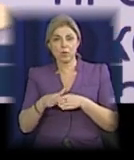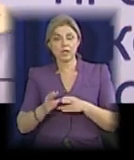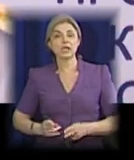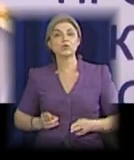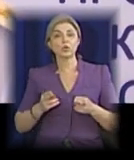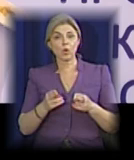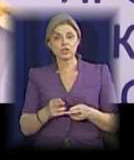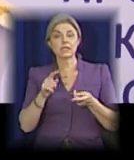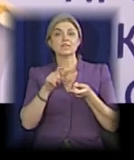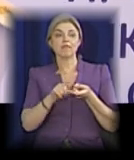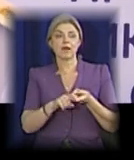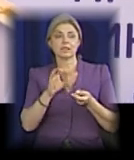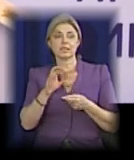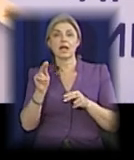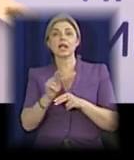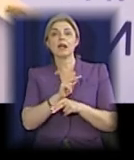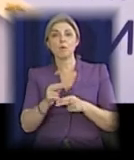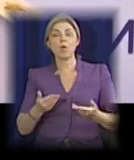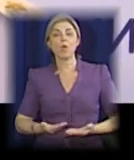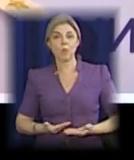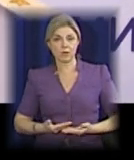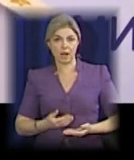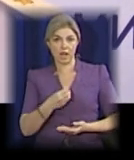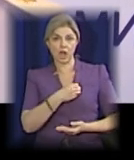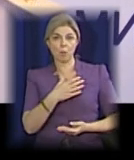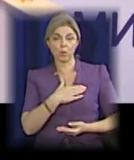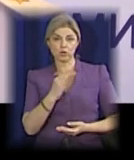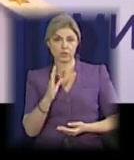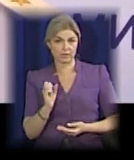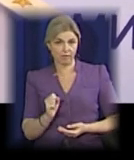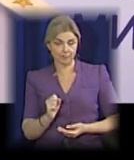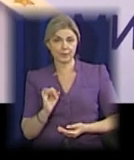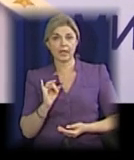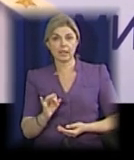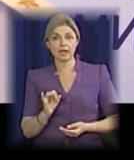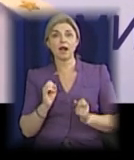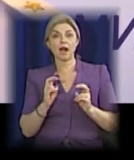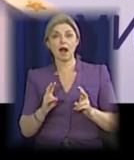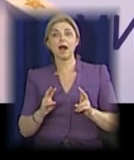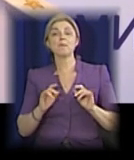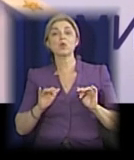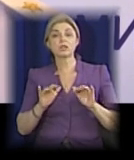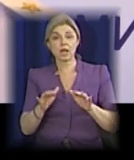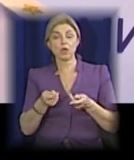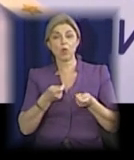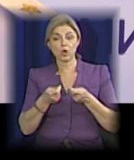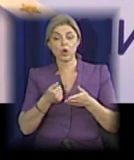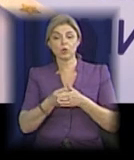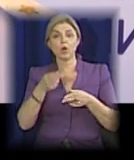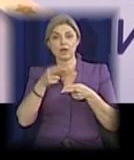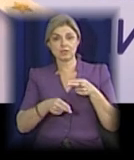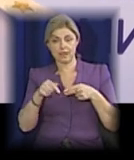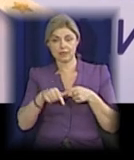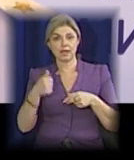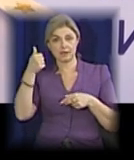злочинів, пов'язаних з ремонтом комунального майна. І, як казав процесуальний керівник, до кінця цього тижня